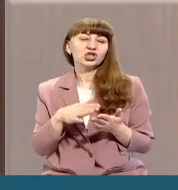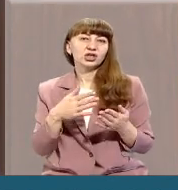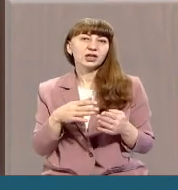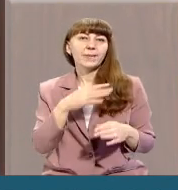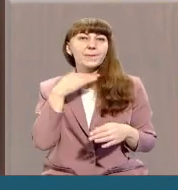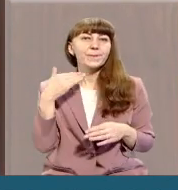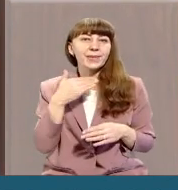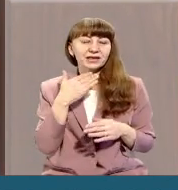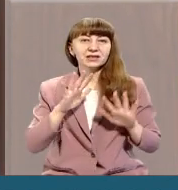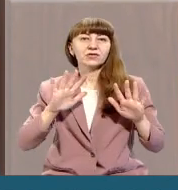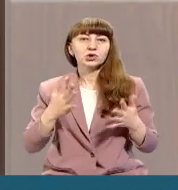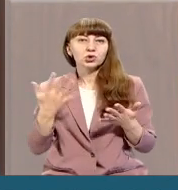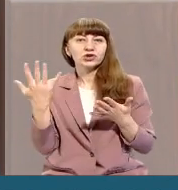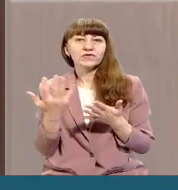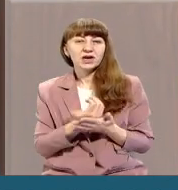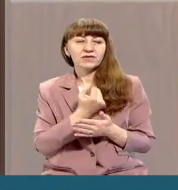мяса